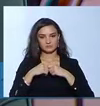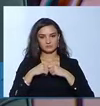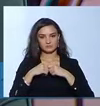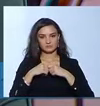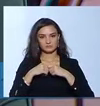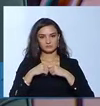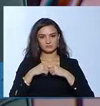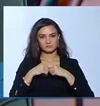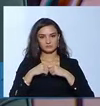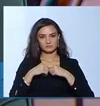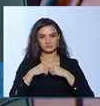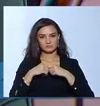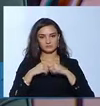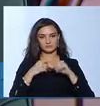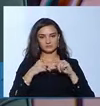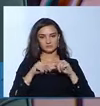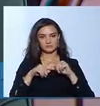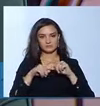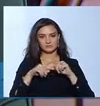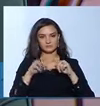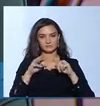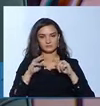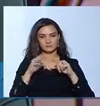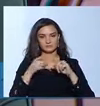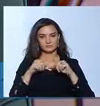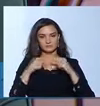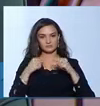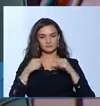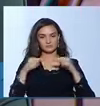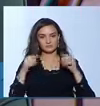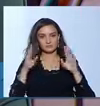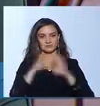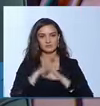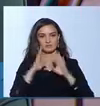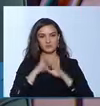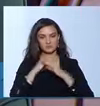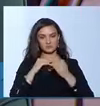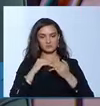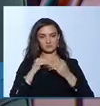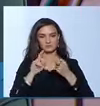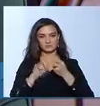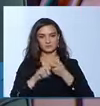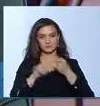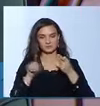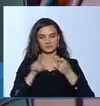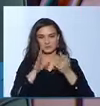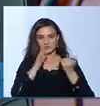კლიმა დიახ, მეტეოროლოგიური ფაქტორები, კი ბატონო, კლიმატური ფაქტორები, დიახ,